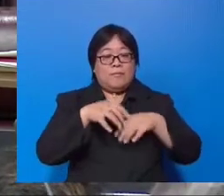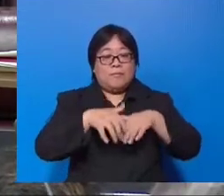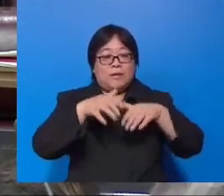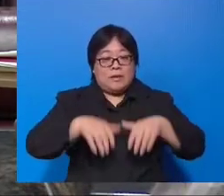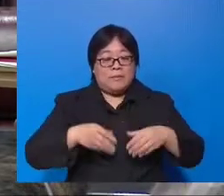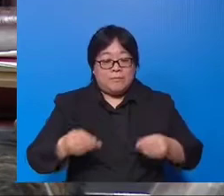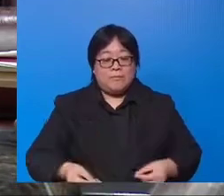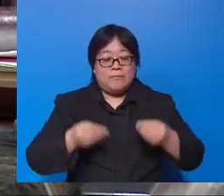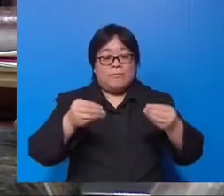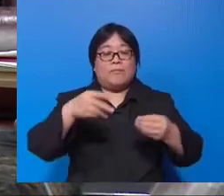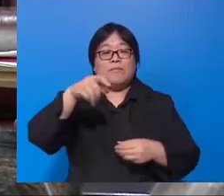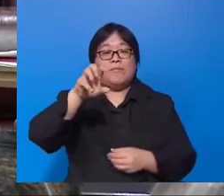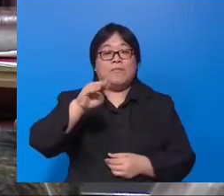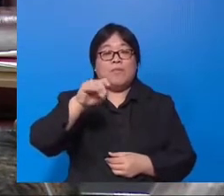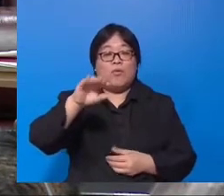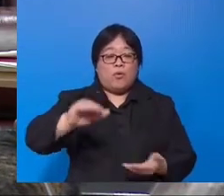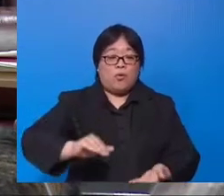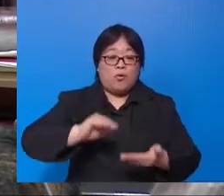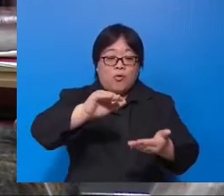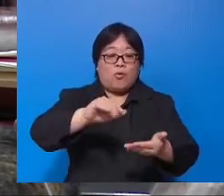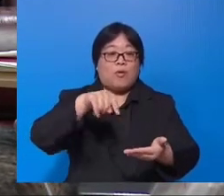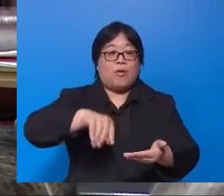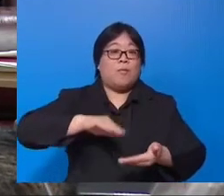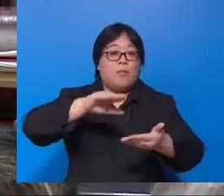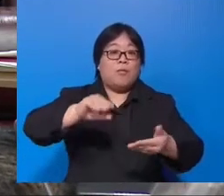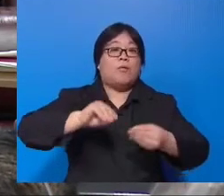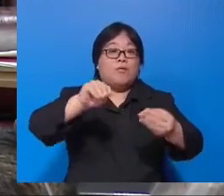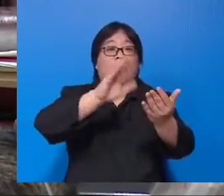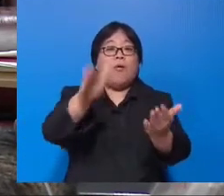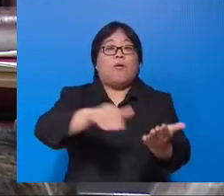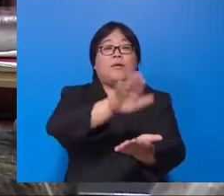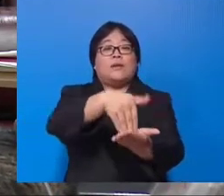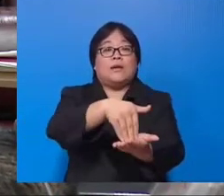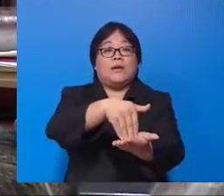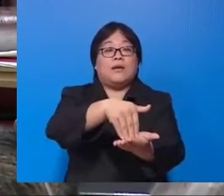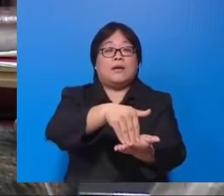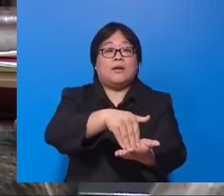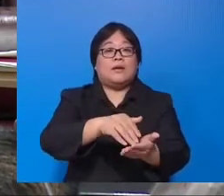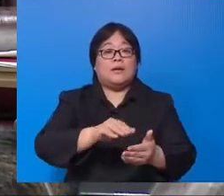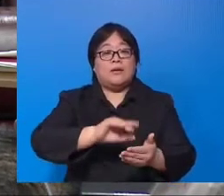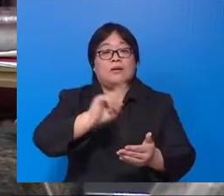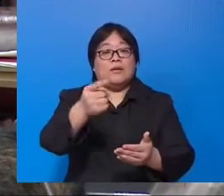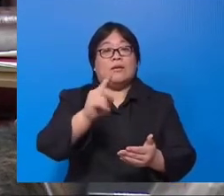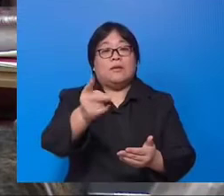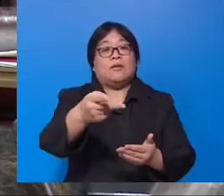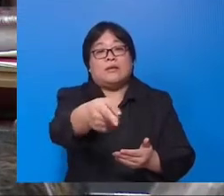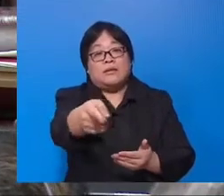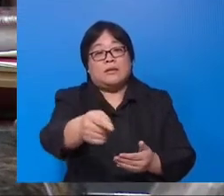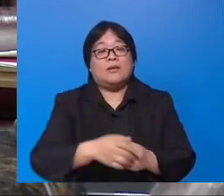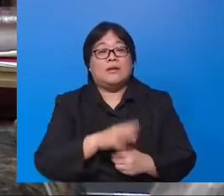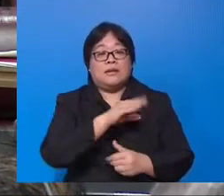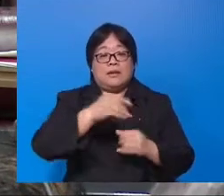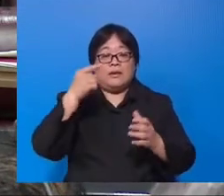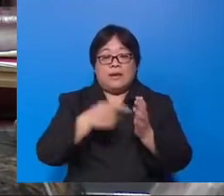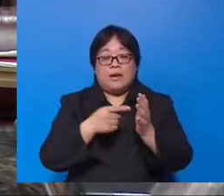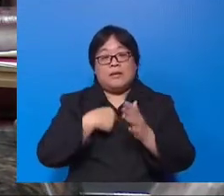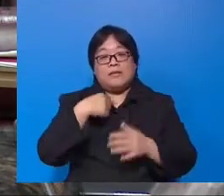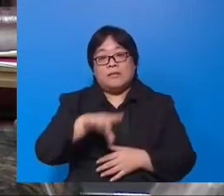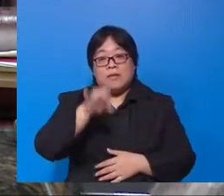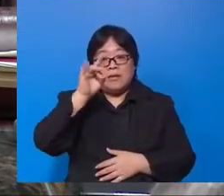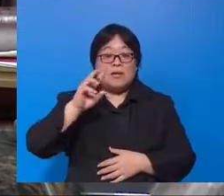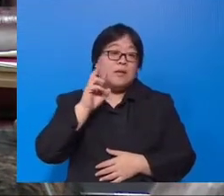pergi kepada pemborong pemborong pergi pada awal Tengah yang pertama Oke Tool dan Terkadang yang kita dapati